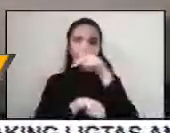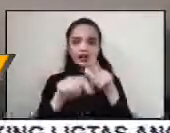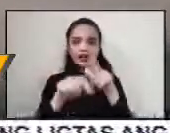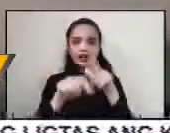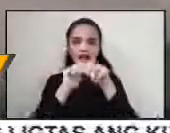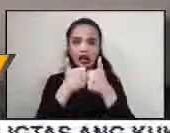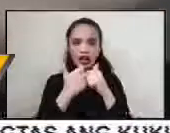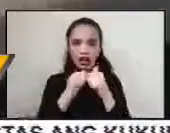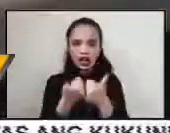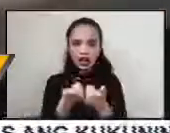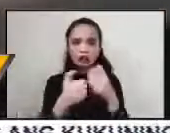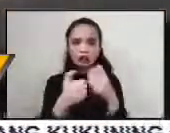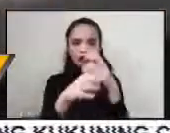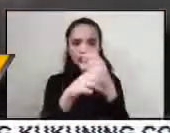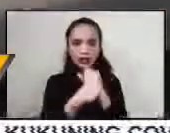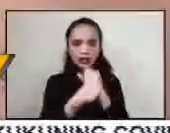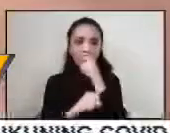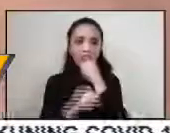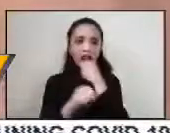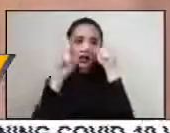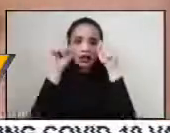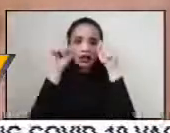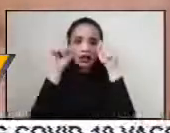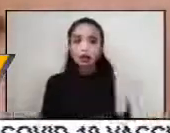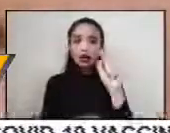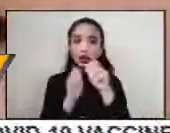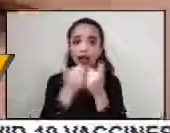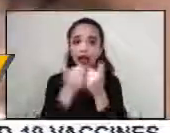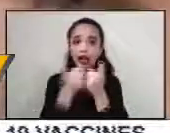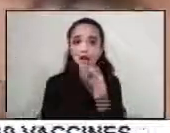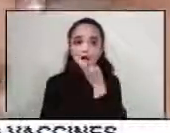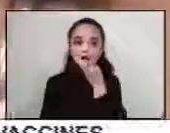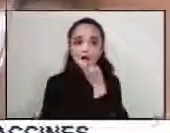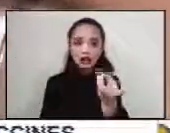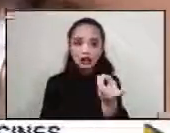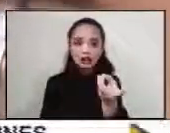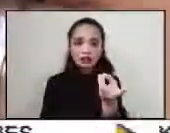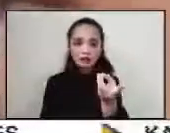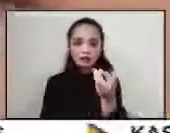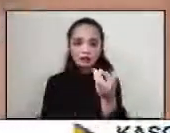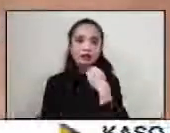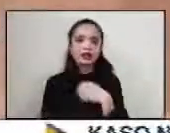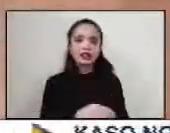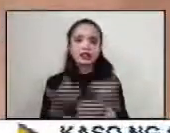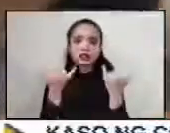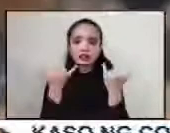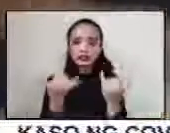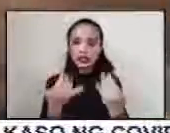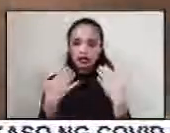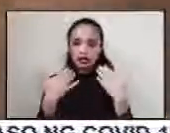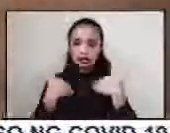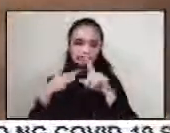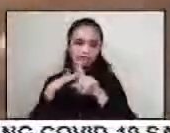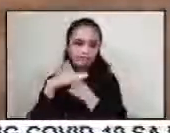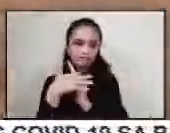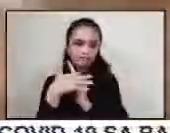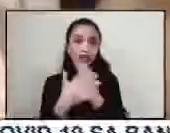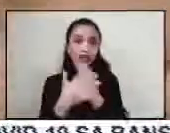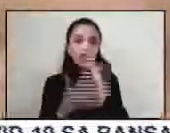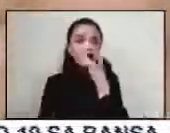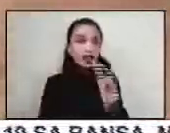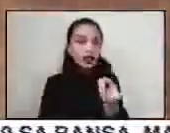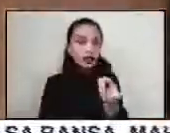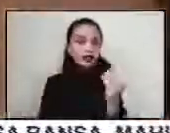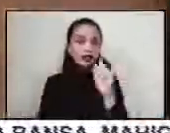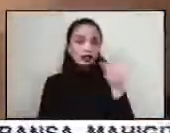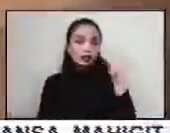saliva RT-PCR test sa swab test. Ang saliva testing ginagamit na sa ibang mga bansa tulad ng Japan, Singapore,